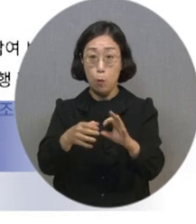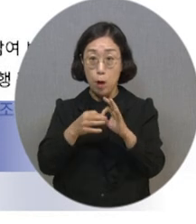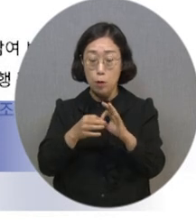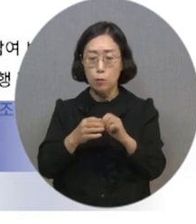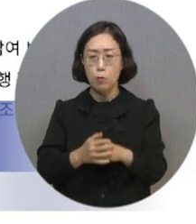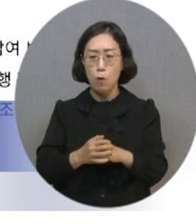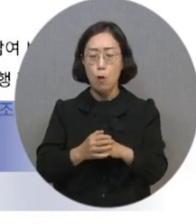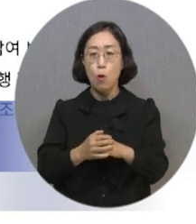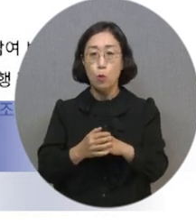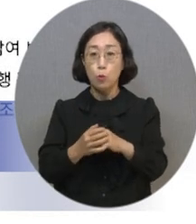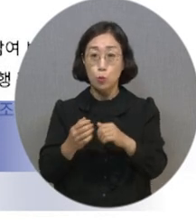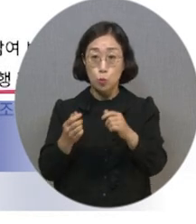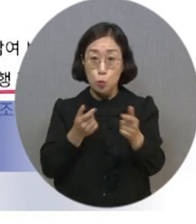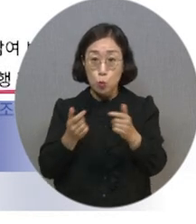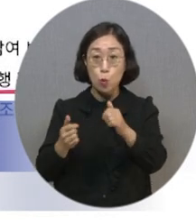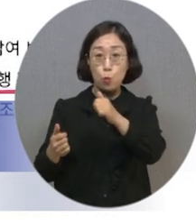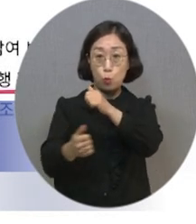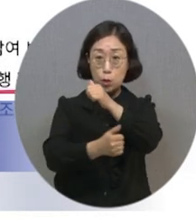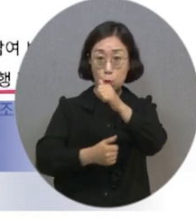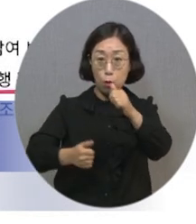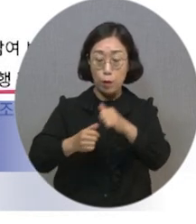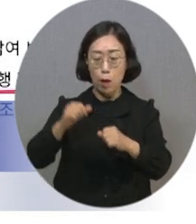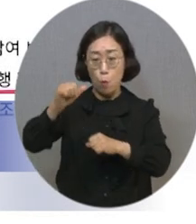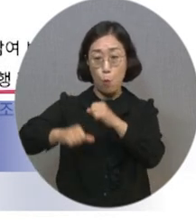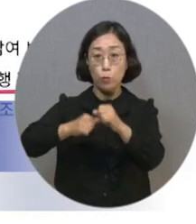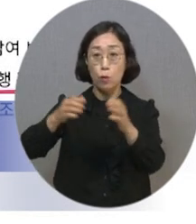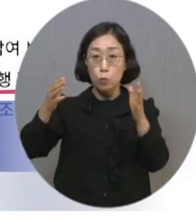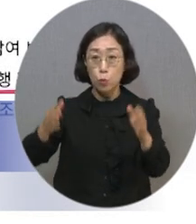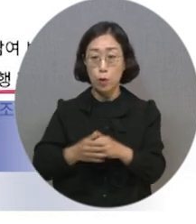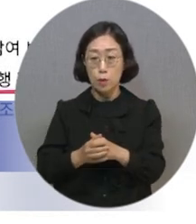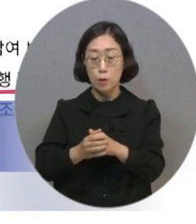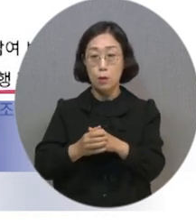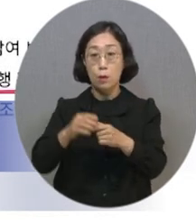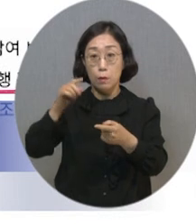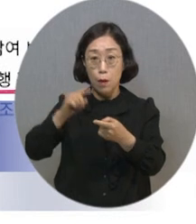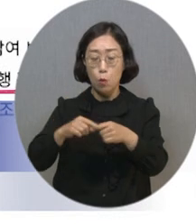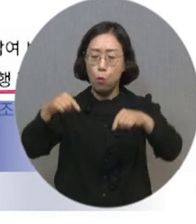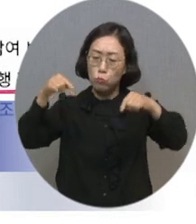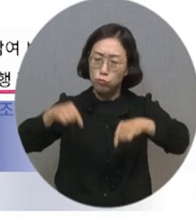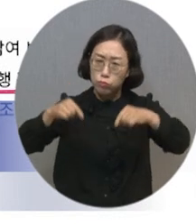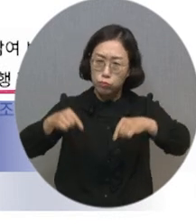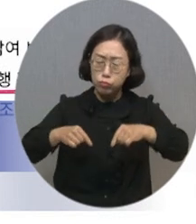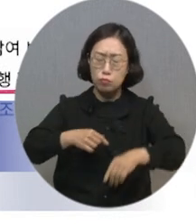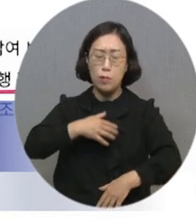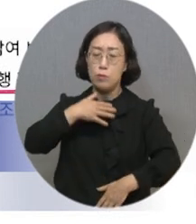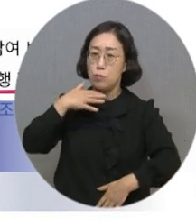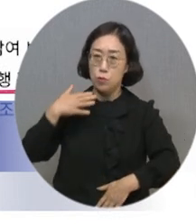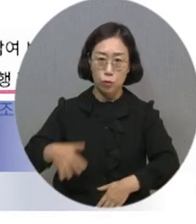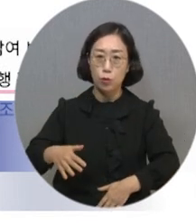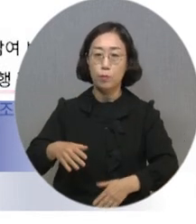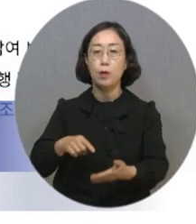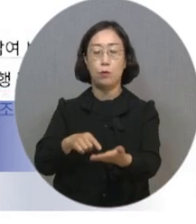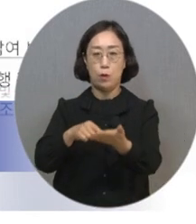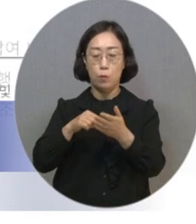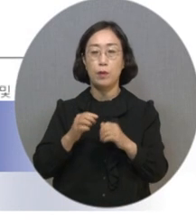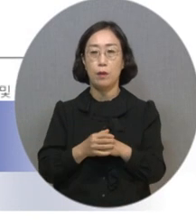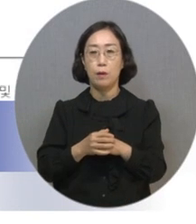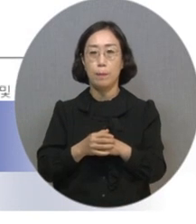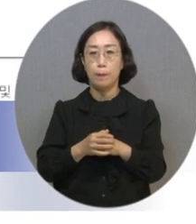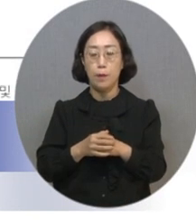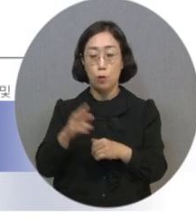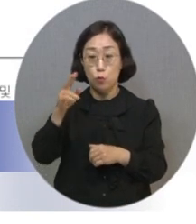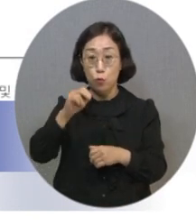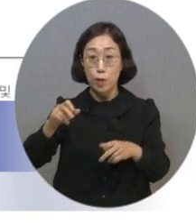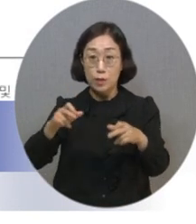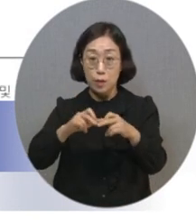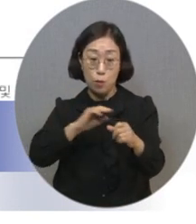정책 조정 위원회가 지난 5년간 이행 관련 내용을 전혀 다루고 있지 않았다고 밝혔습니다 UN